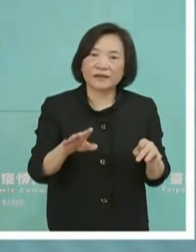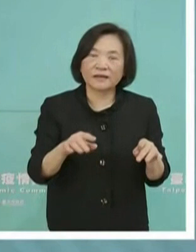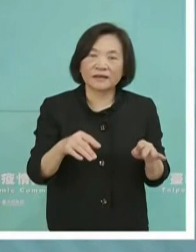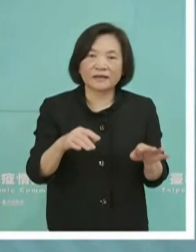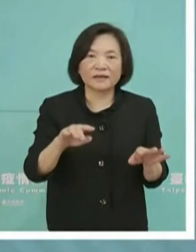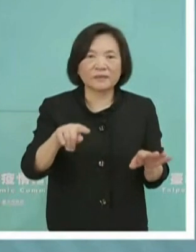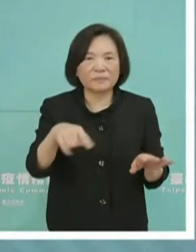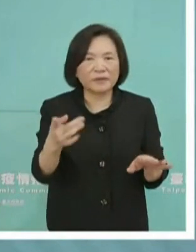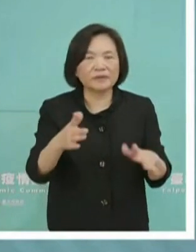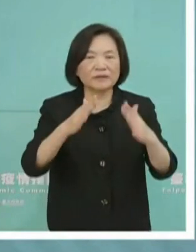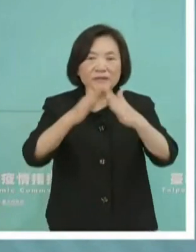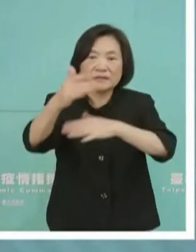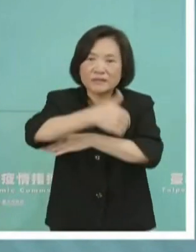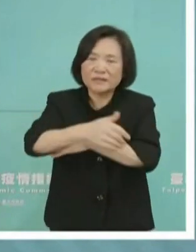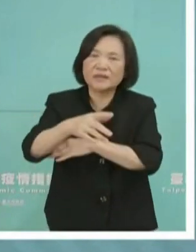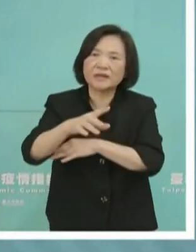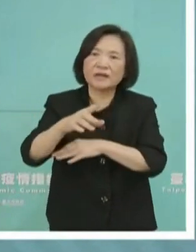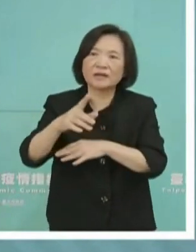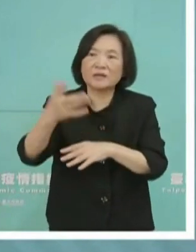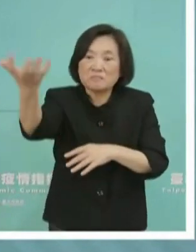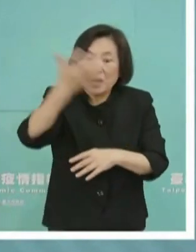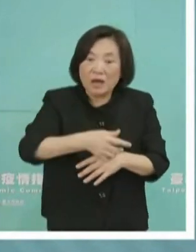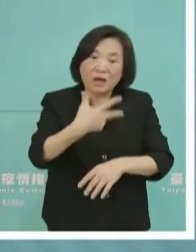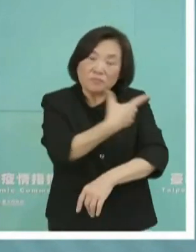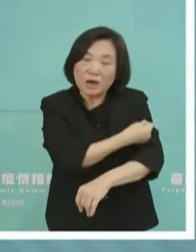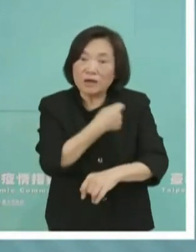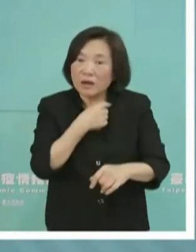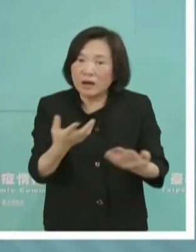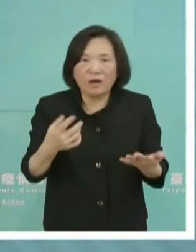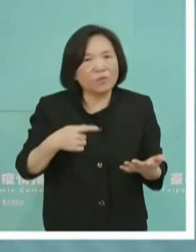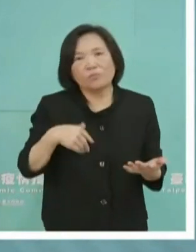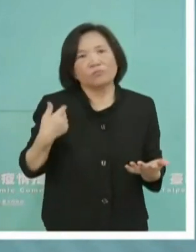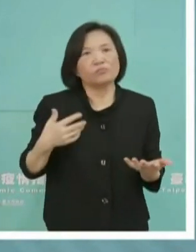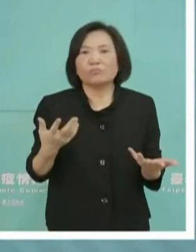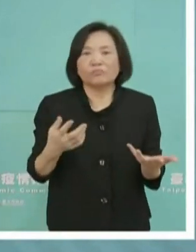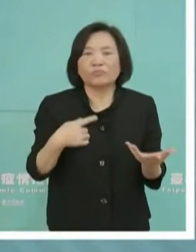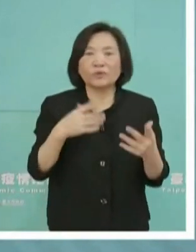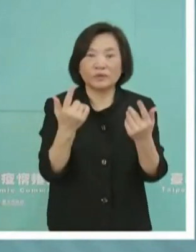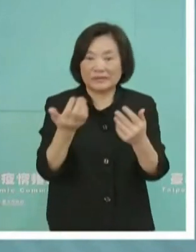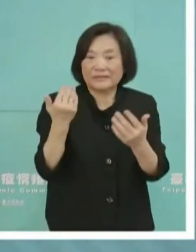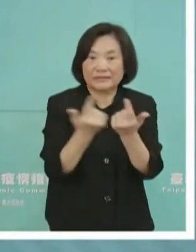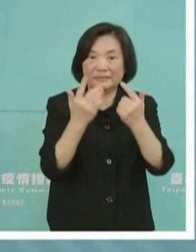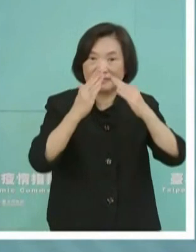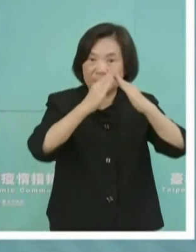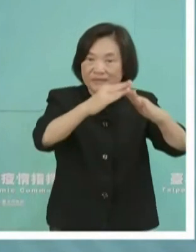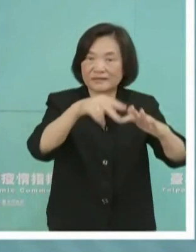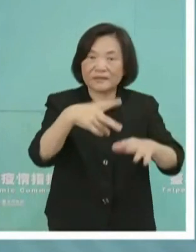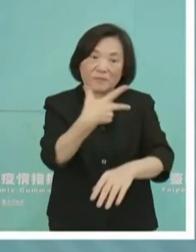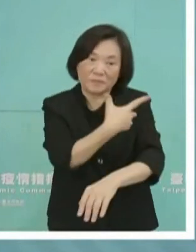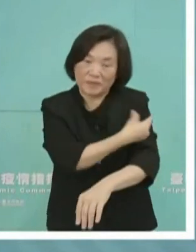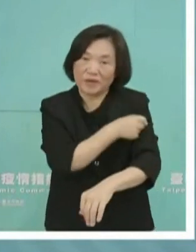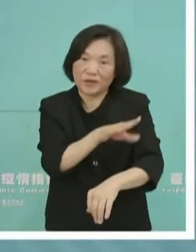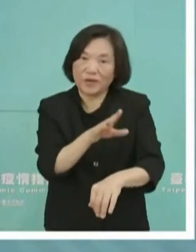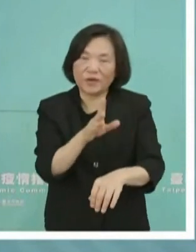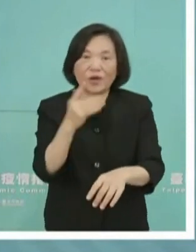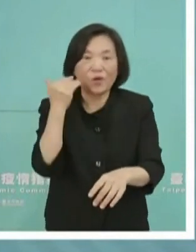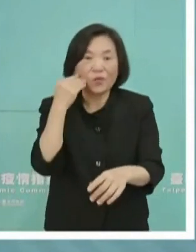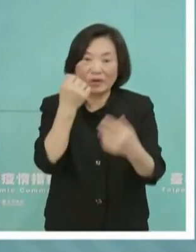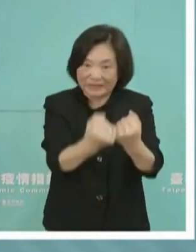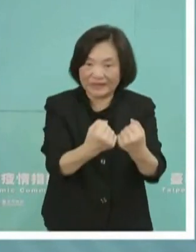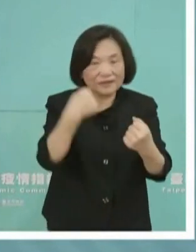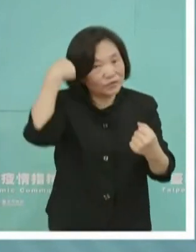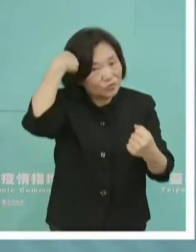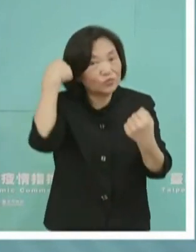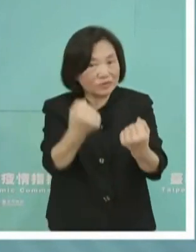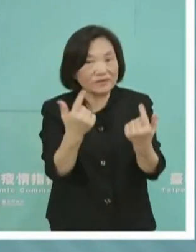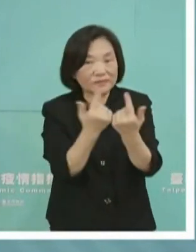是其他什么县市要跑来打，我们事实上我们在之前哦，我们台北市打疫苗的时候，我们就是说主要住在台北